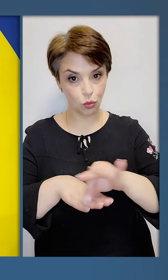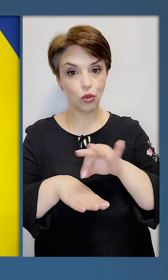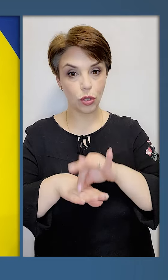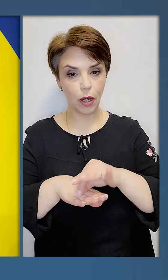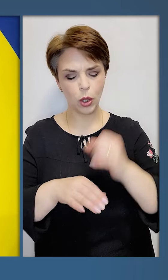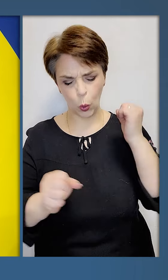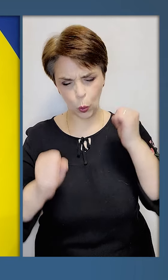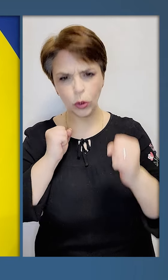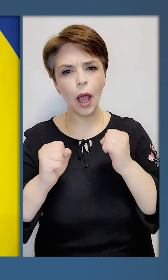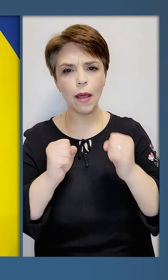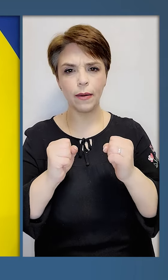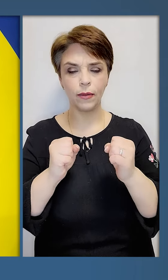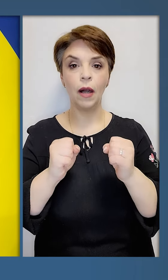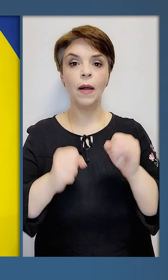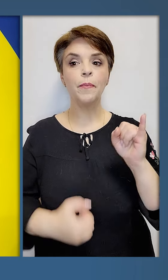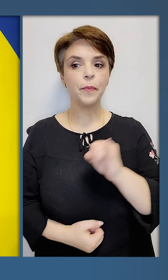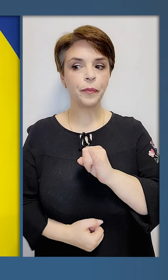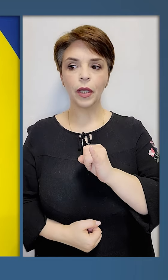знущань, ударів